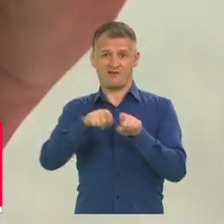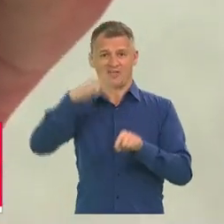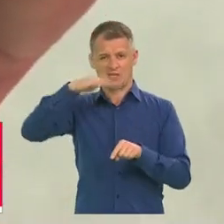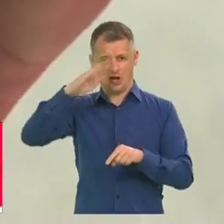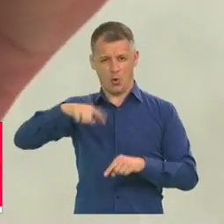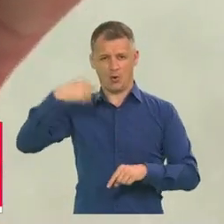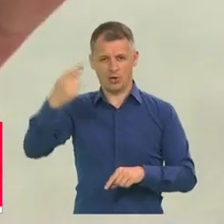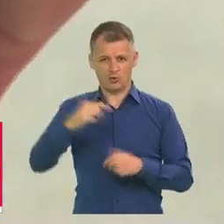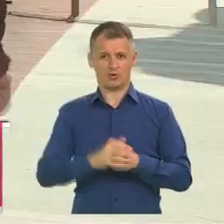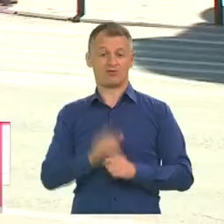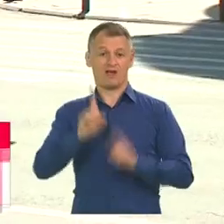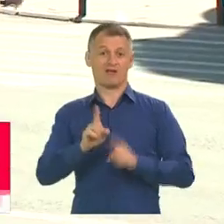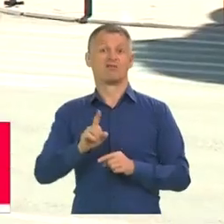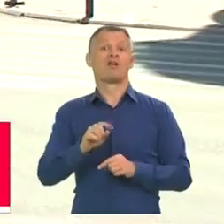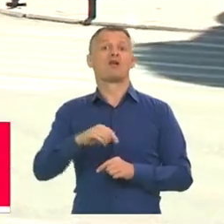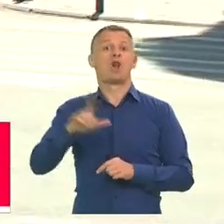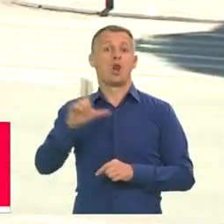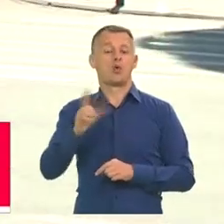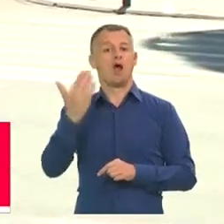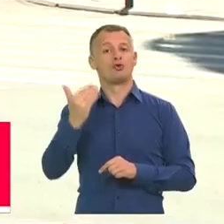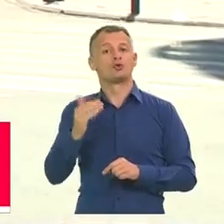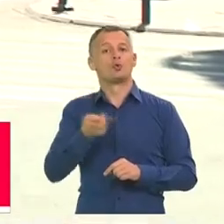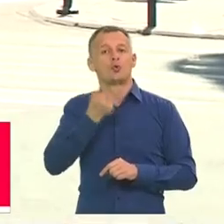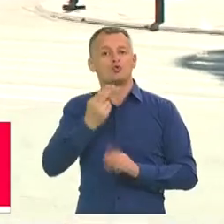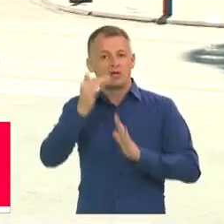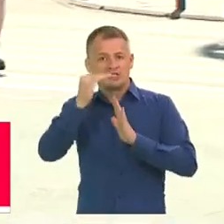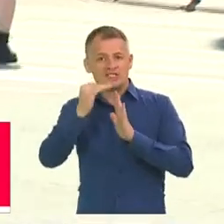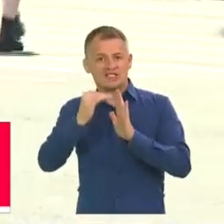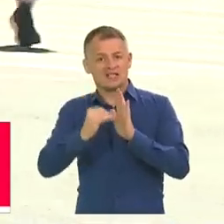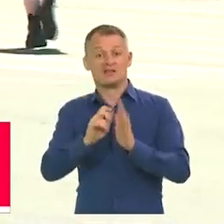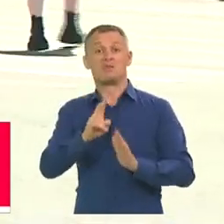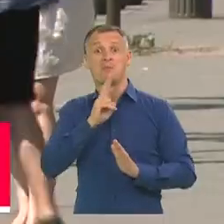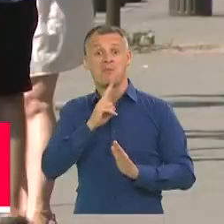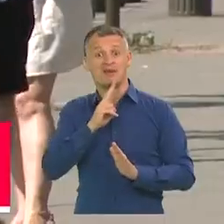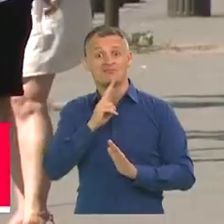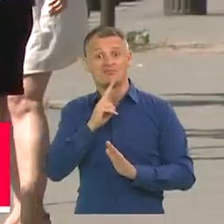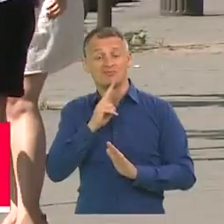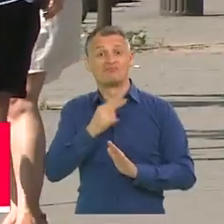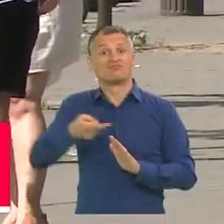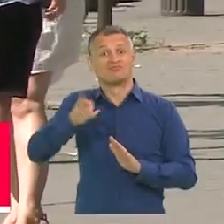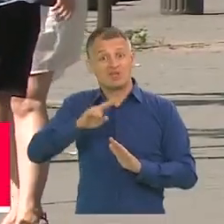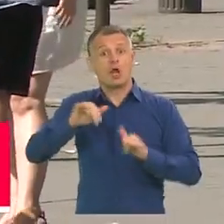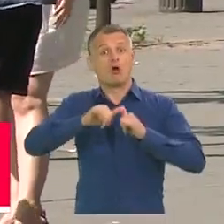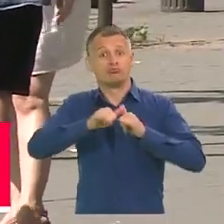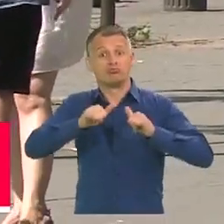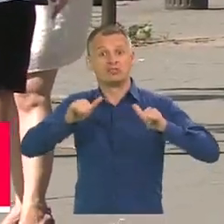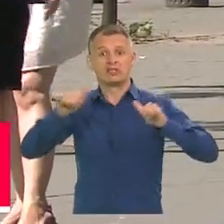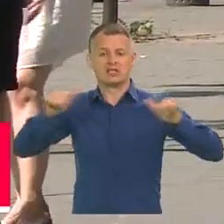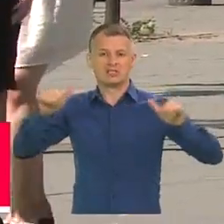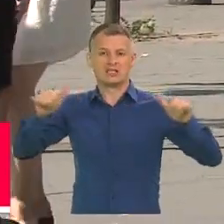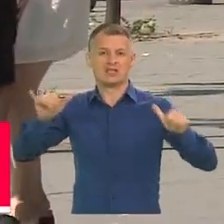parcursul zilei de luni temperaturile au fost în ușoară scădere, de marți aceasta se va extinde din nou masa de aer